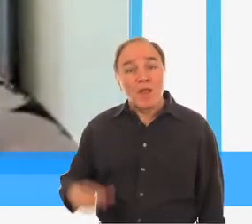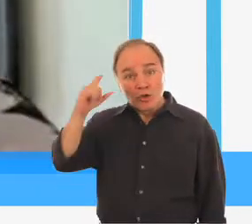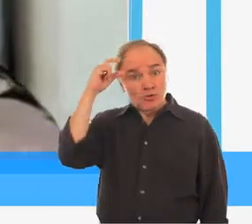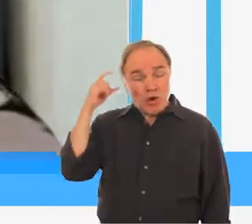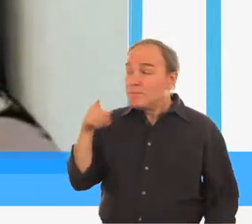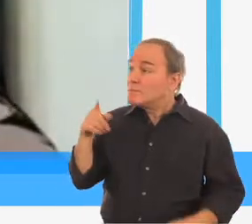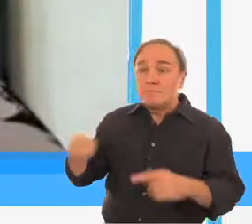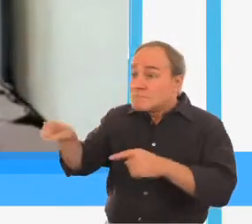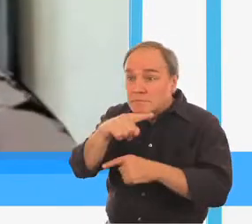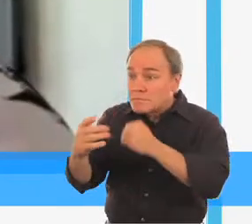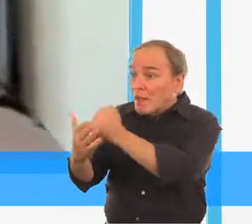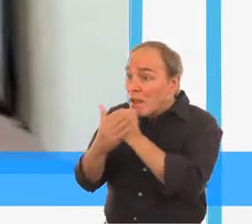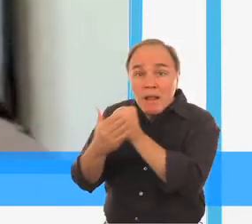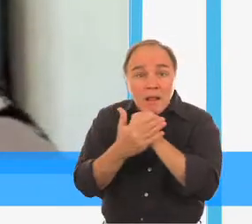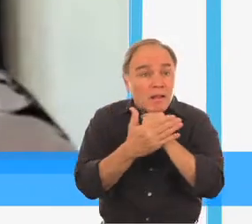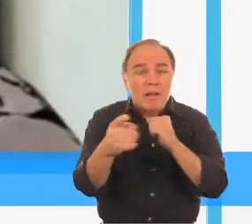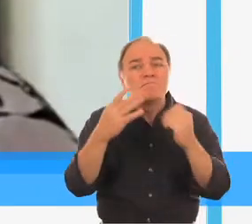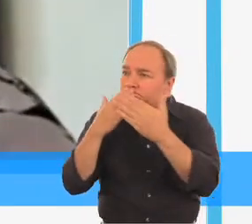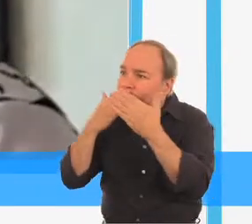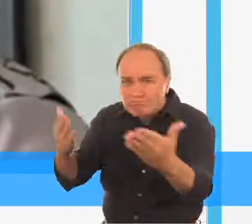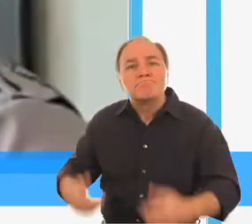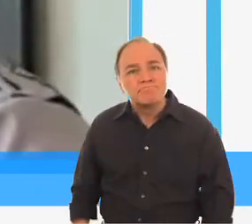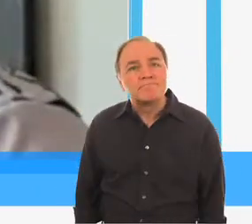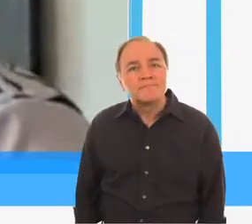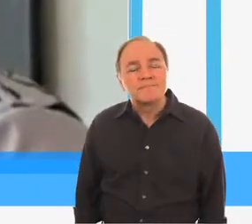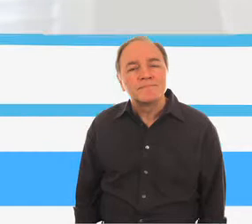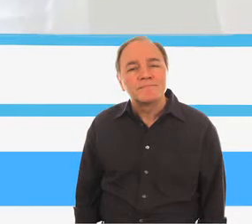À tous ceux qui m'ont aidé, je veux leur dire merci.